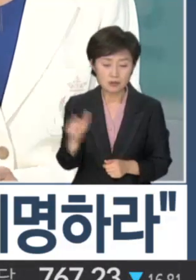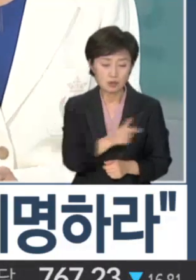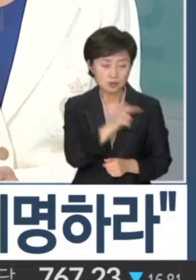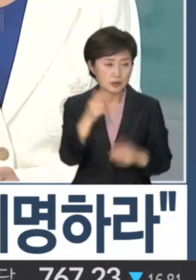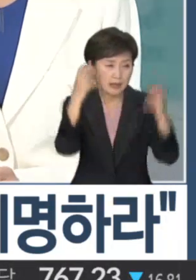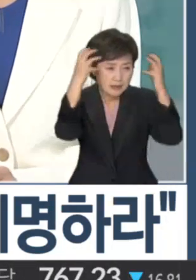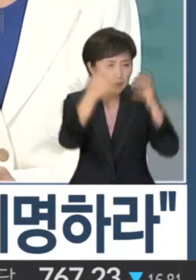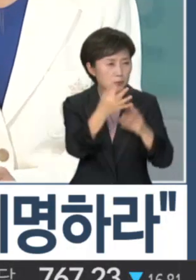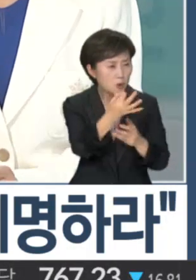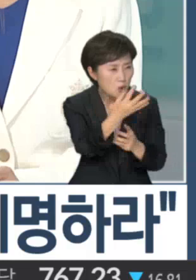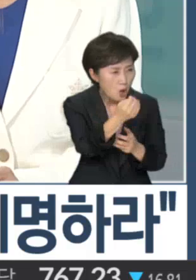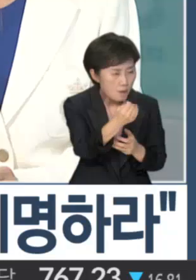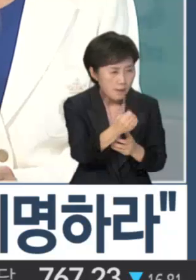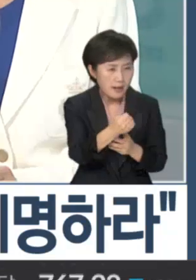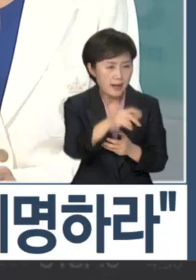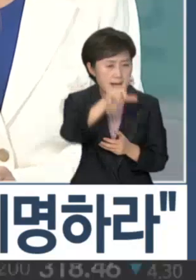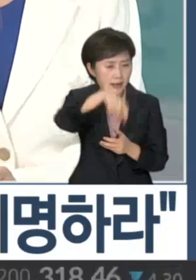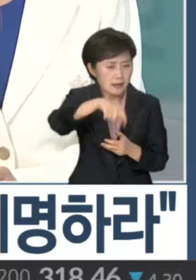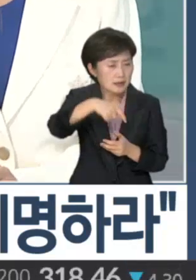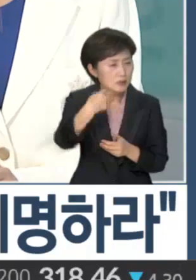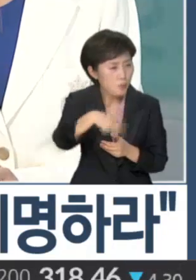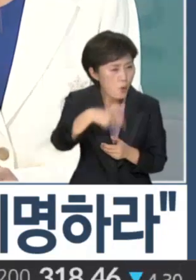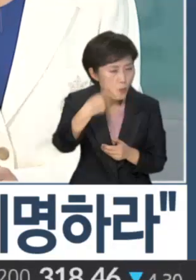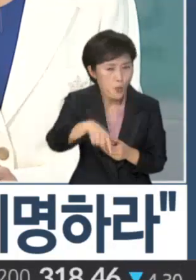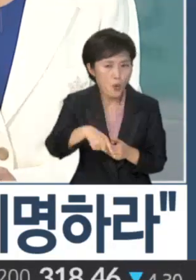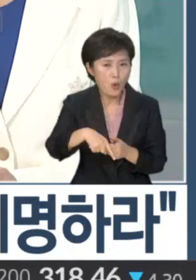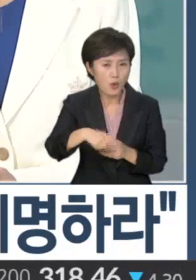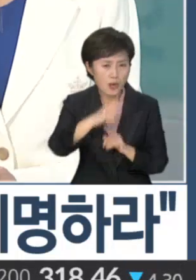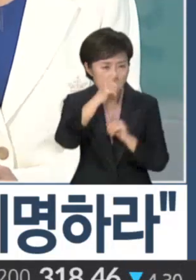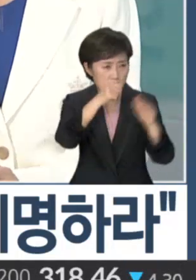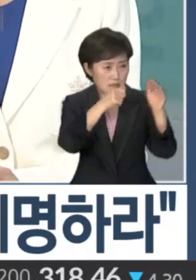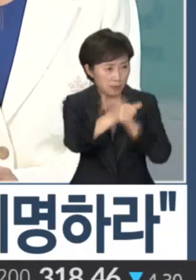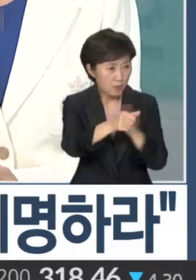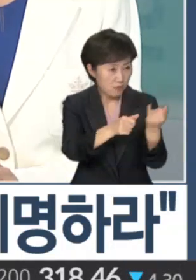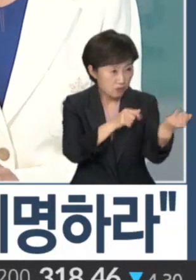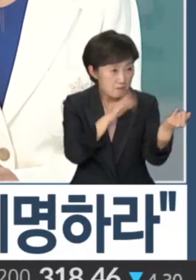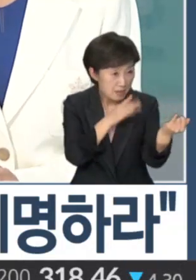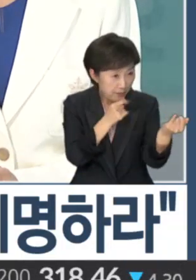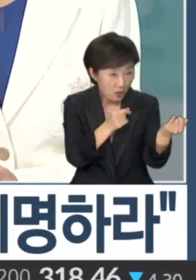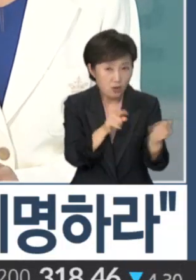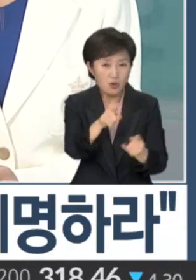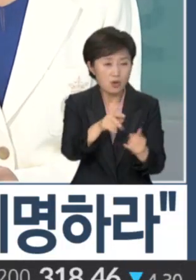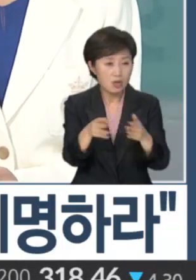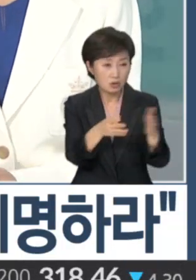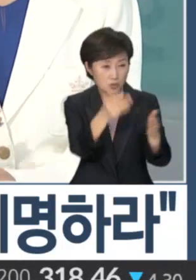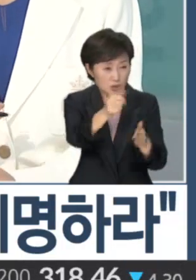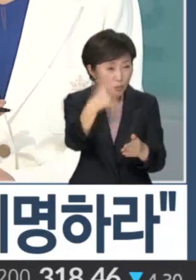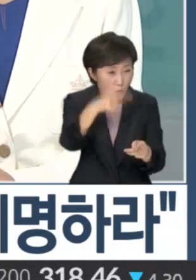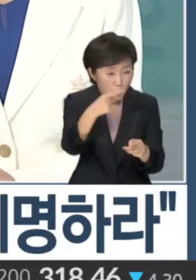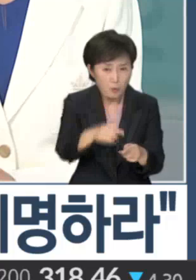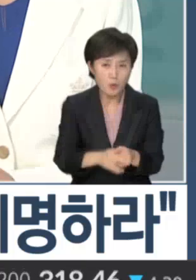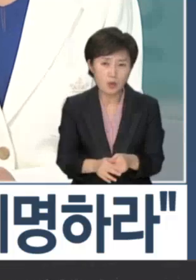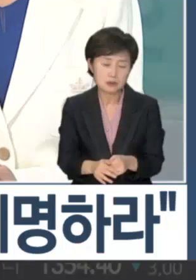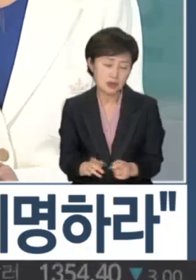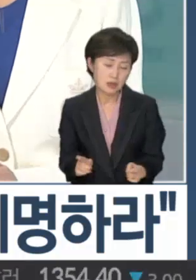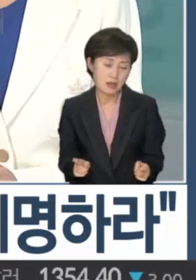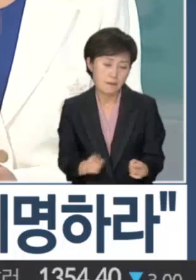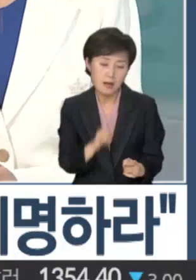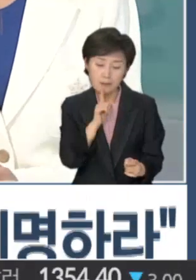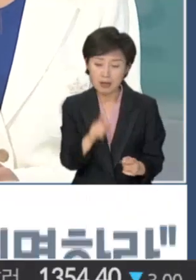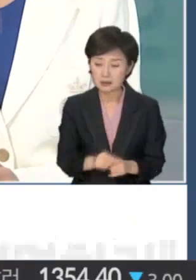종일을 법카를 누가 썼느냐 뭐 김동연 지사가 또 답변을 하고 사실 김동연